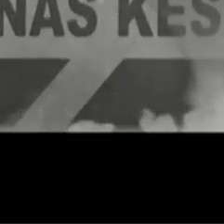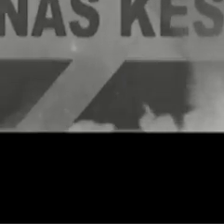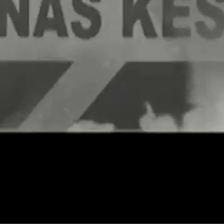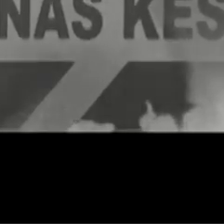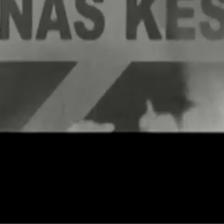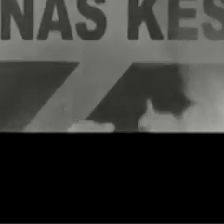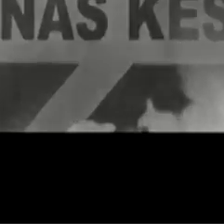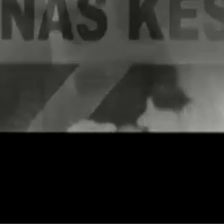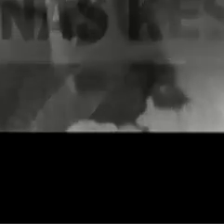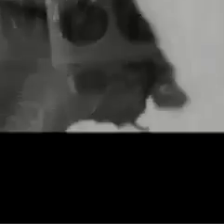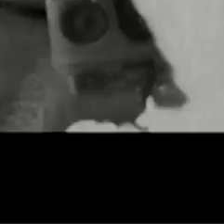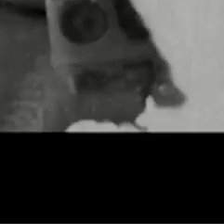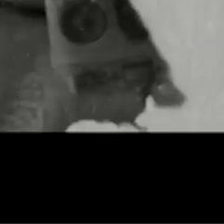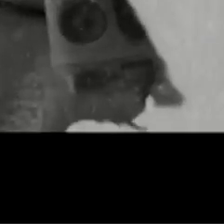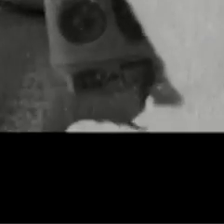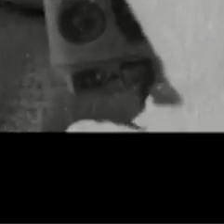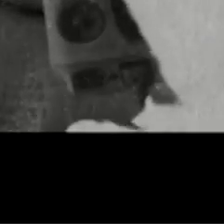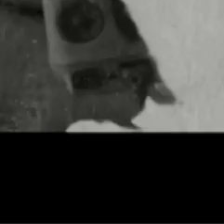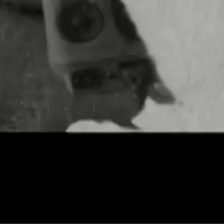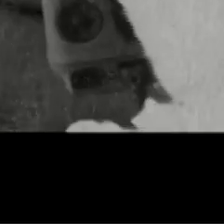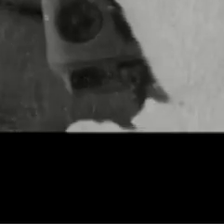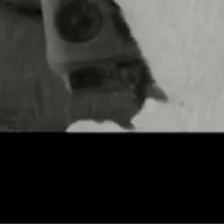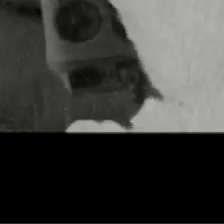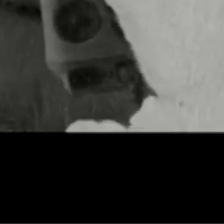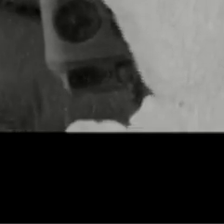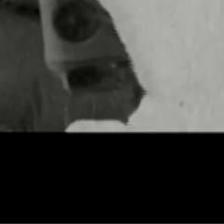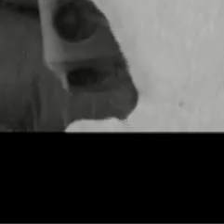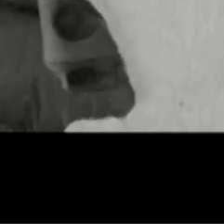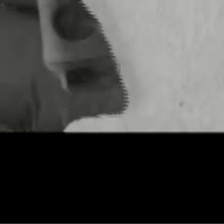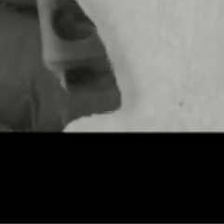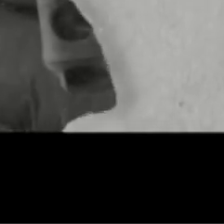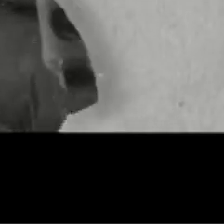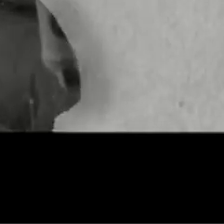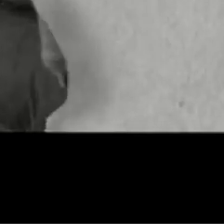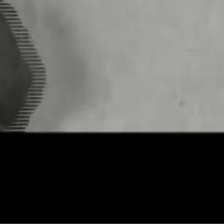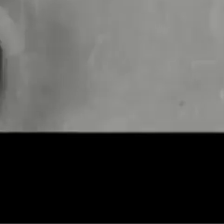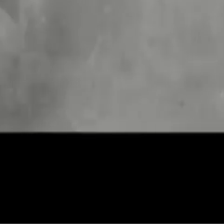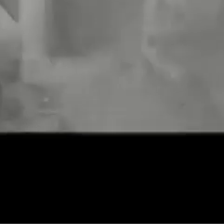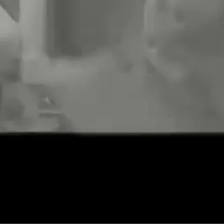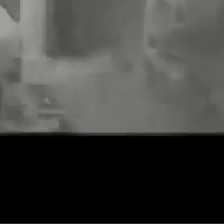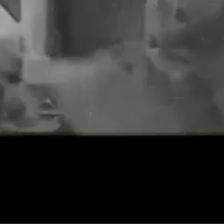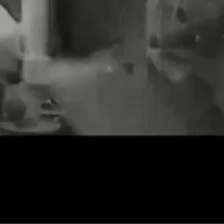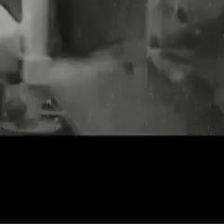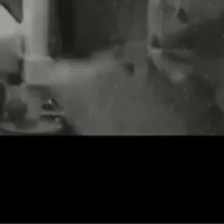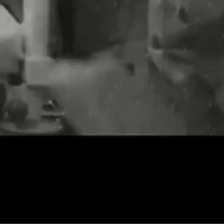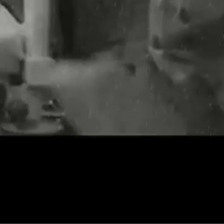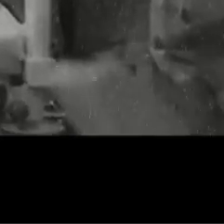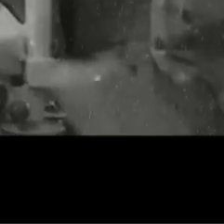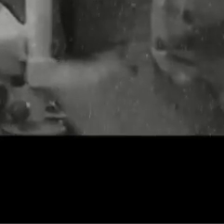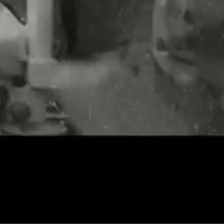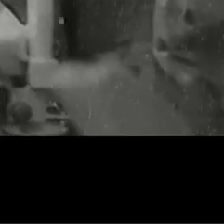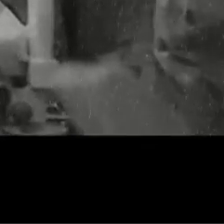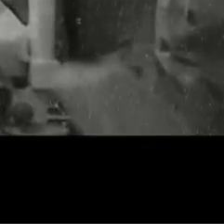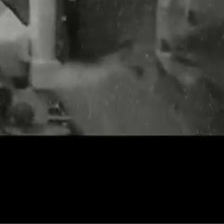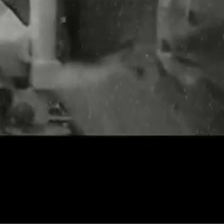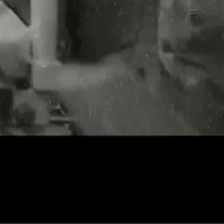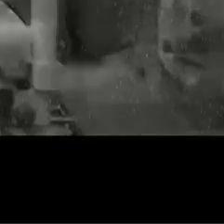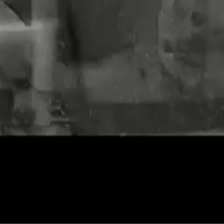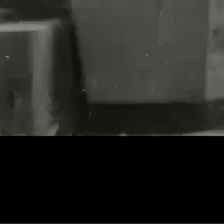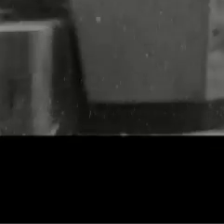Ada mereka yang jatuh, ada mereka yang sakit, ada mereka yang kehilangan, ada mereka yang meninjalkan.